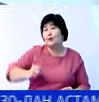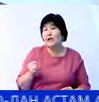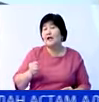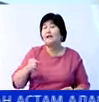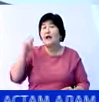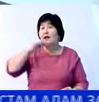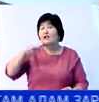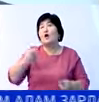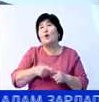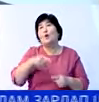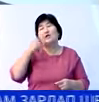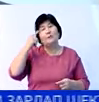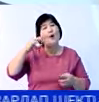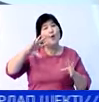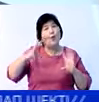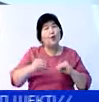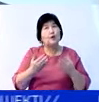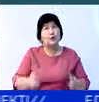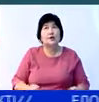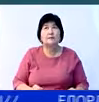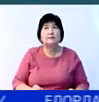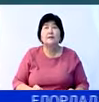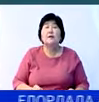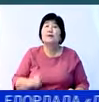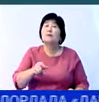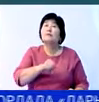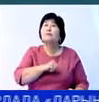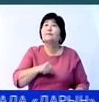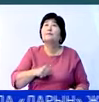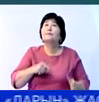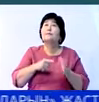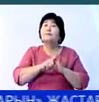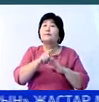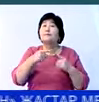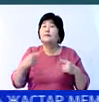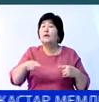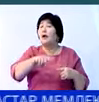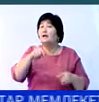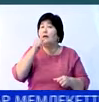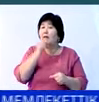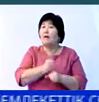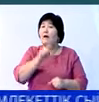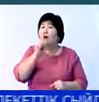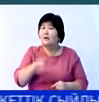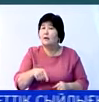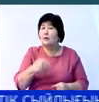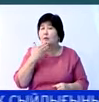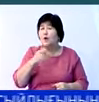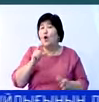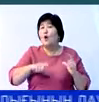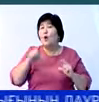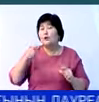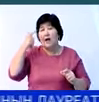шәкірттері осылай деп ой түйді. Темірхан Сақалы өзінен бастап өзіге қатаң талап қойып ұстады. Студенттерді